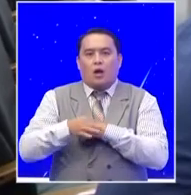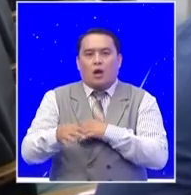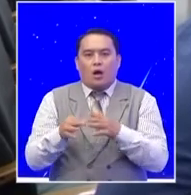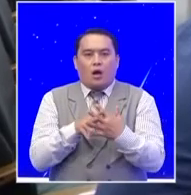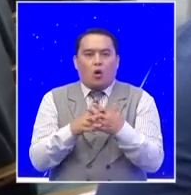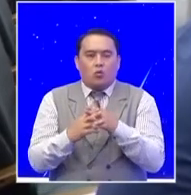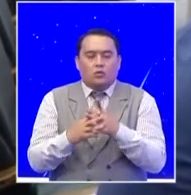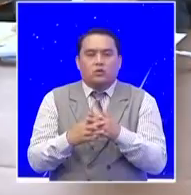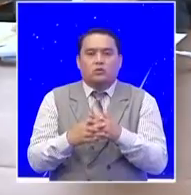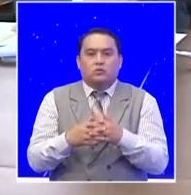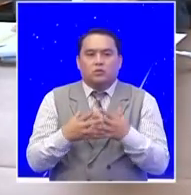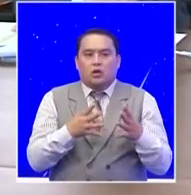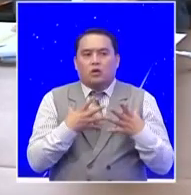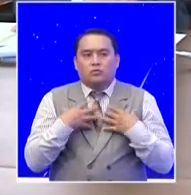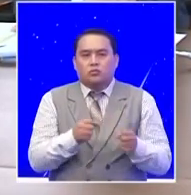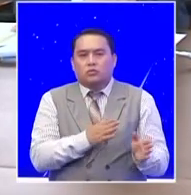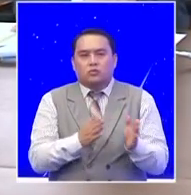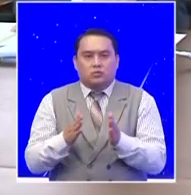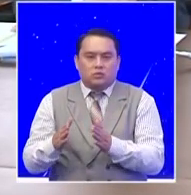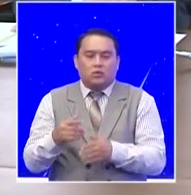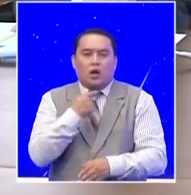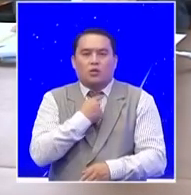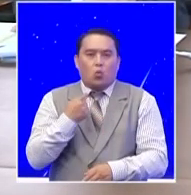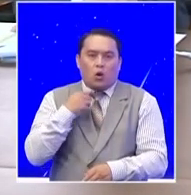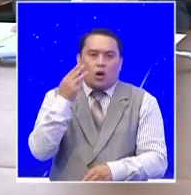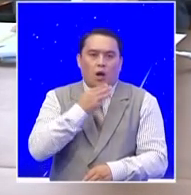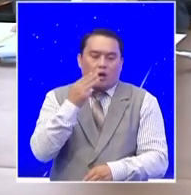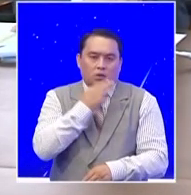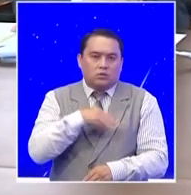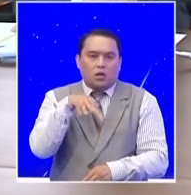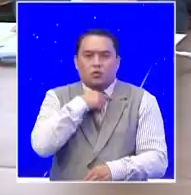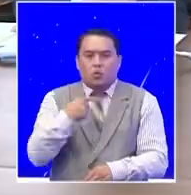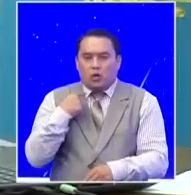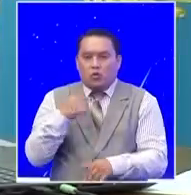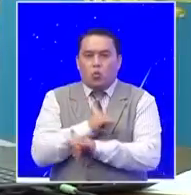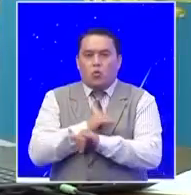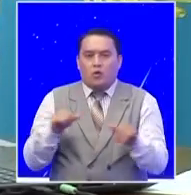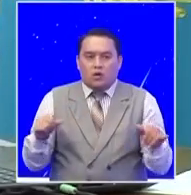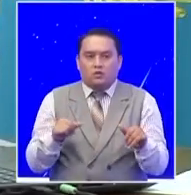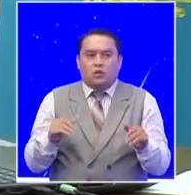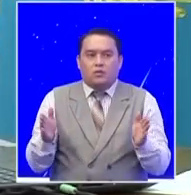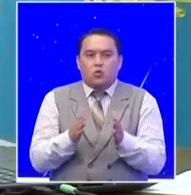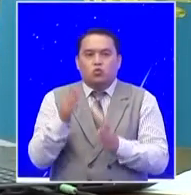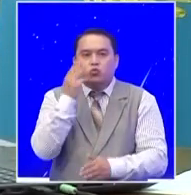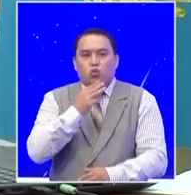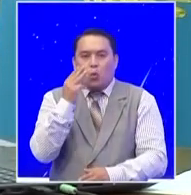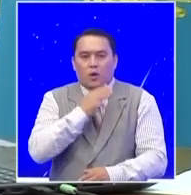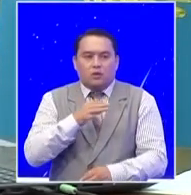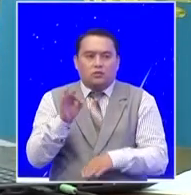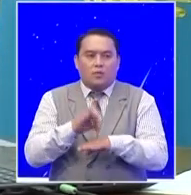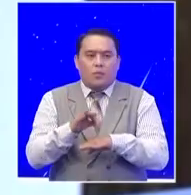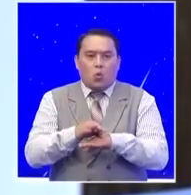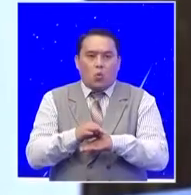жағдай тұрақты болғанмен, Талдықорған текелі қалалары мен Қаратал ауданында жағдай оңалмай тұр. Әсіресе шағын халқы бар Үштөбеде індеттің